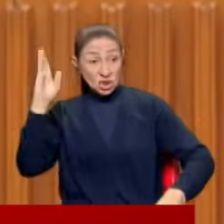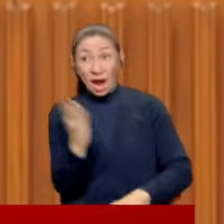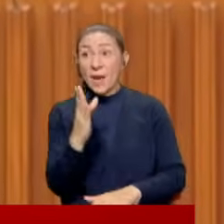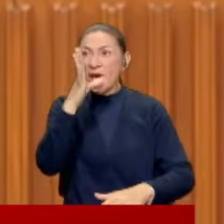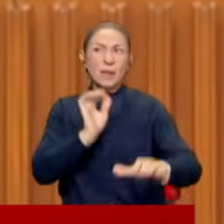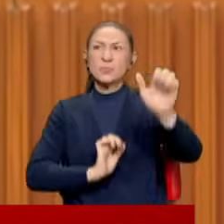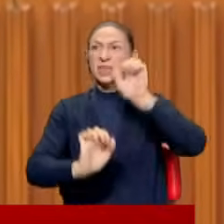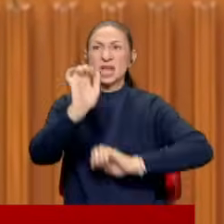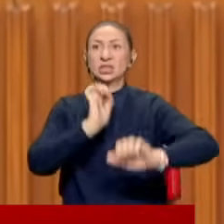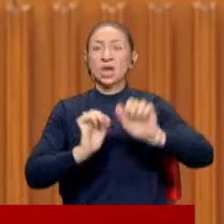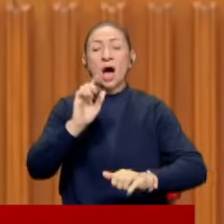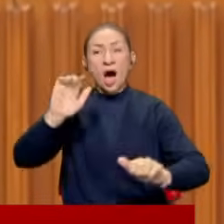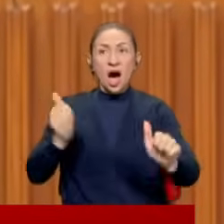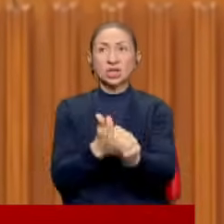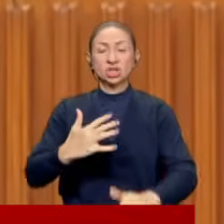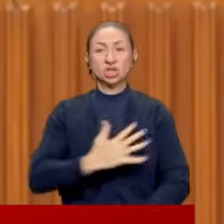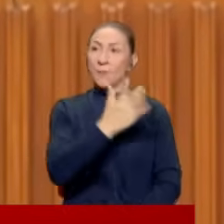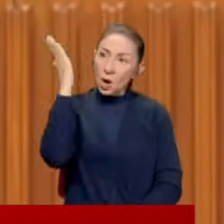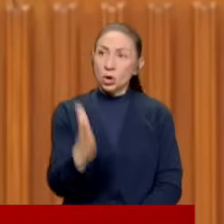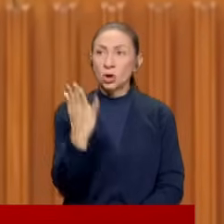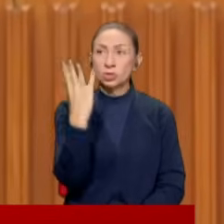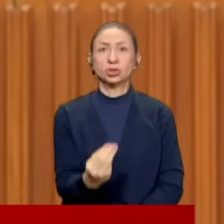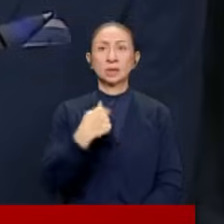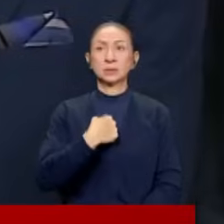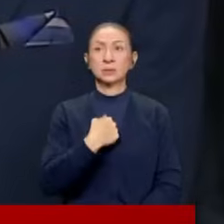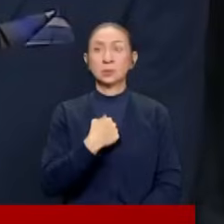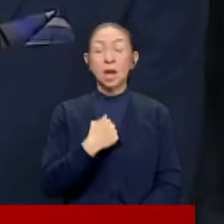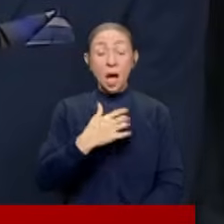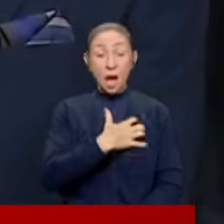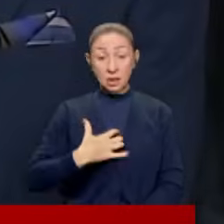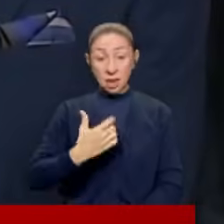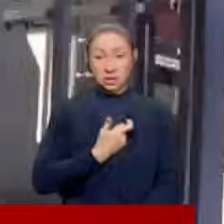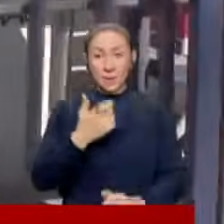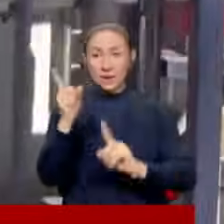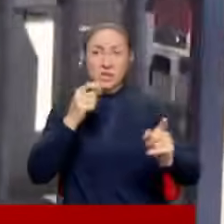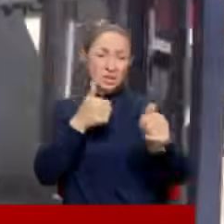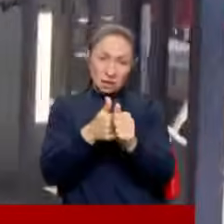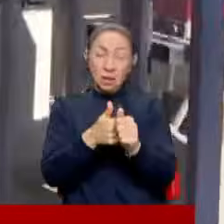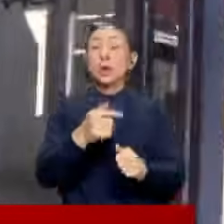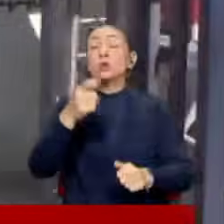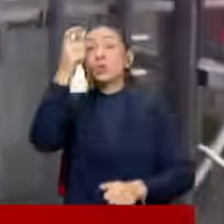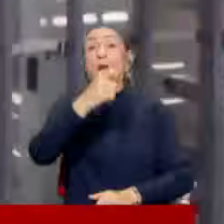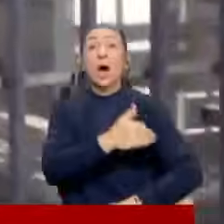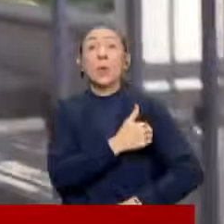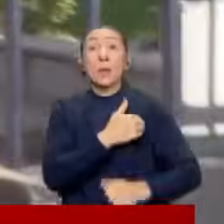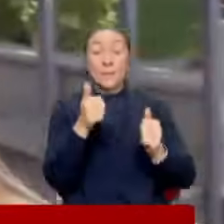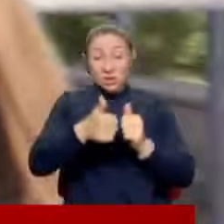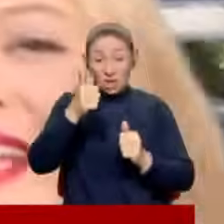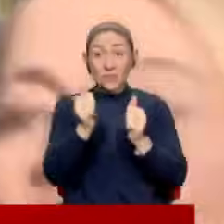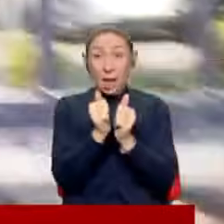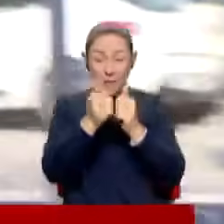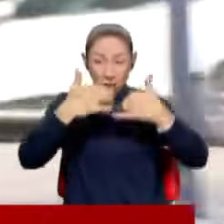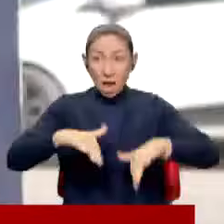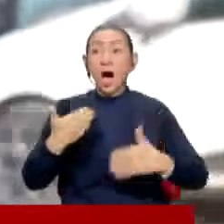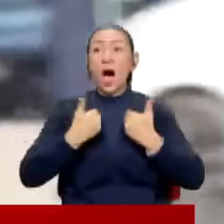kim direnirse Cumhuriyet Halk partis Anayasa mahkemesinin yanındayız Türkiye Barolar Birliği Başkanı ve beraberindeki